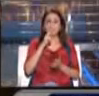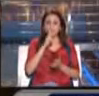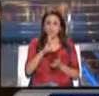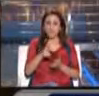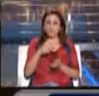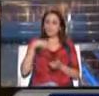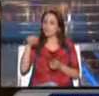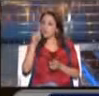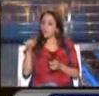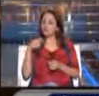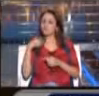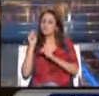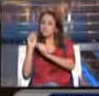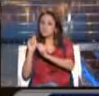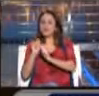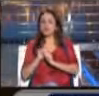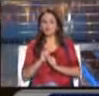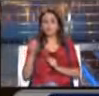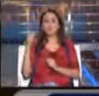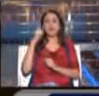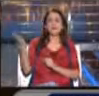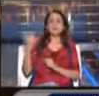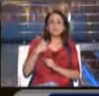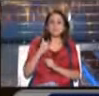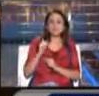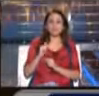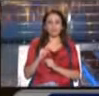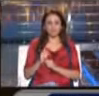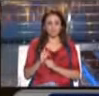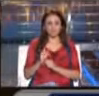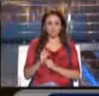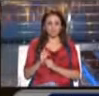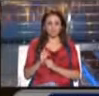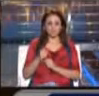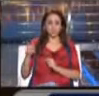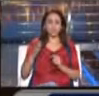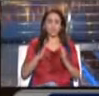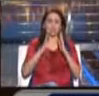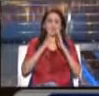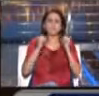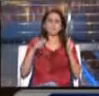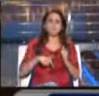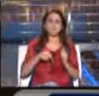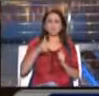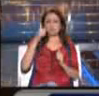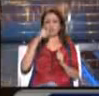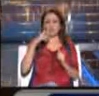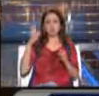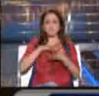دي غلط اللي أنت تعمل حاجة، هو هيبتدي يسمعني. لكن أنا أقول لك إيه، البلد مش مستحملة